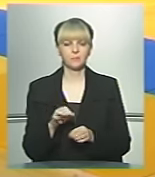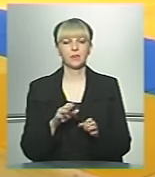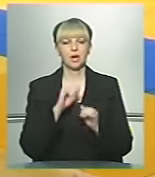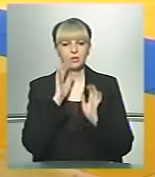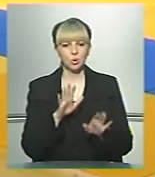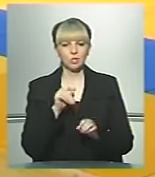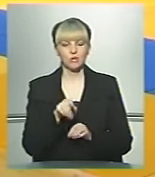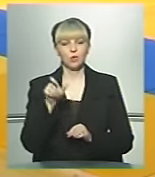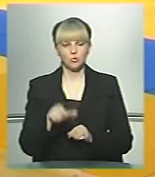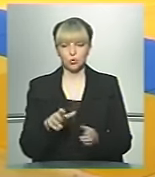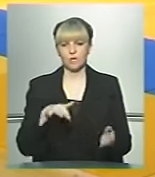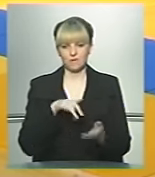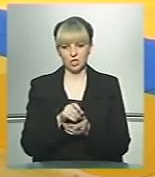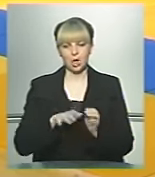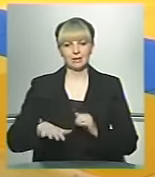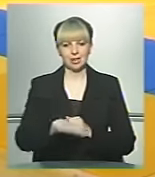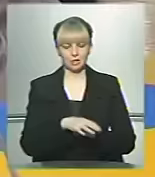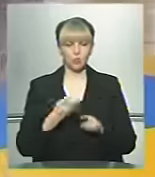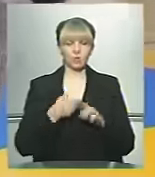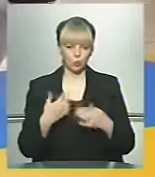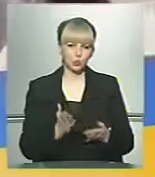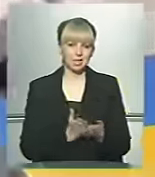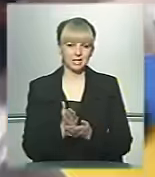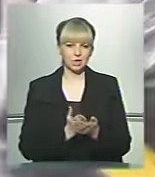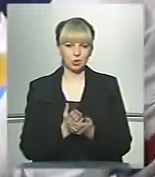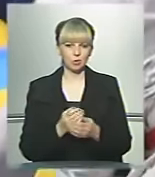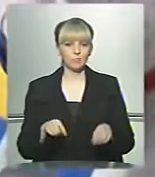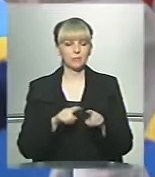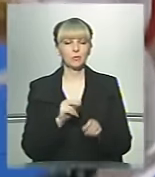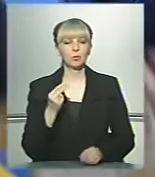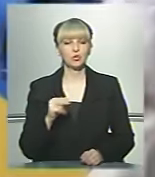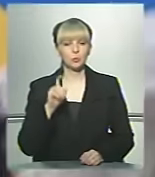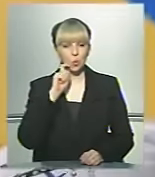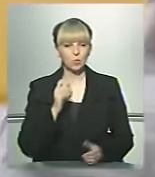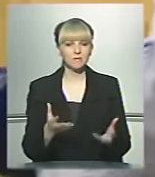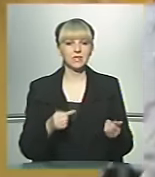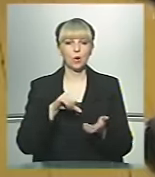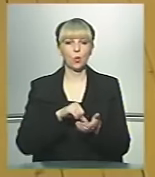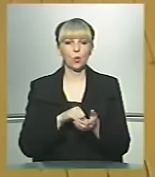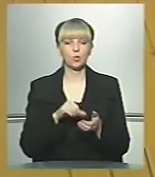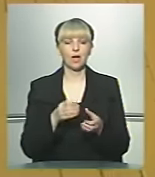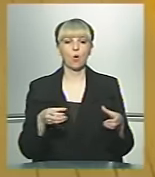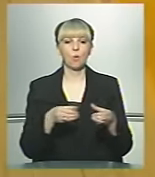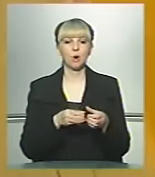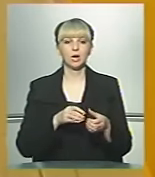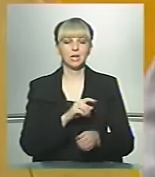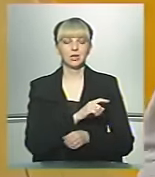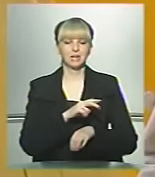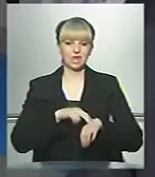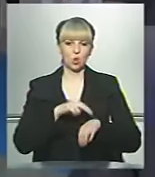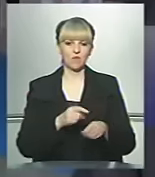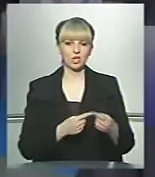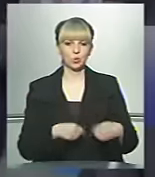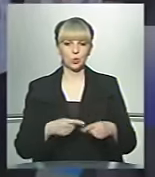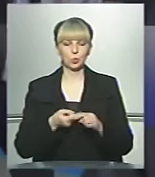достатньо того, що чоловік вже вийшов на татамі, це вже заслуга. Також у чемпіонаті України взяли участь, зокрема, команди силових структур.